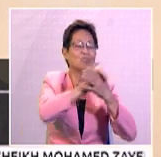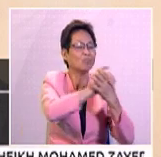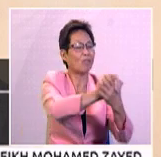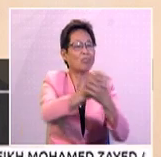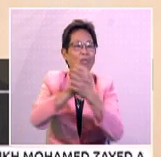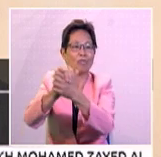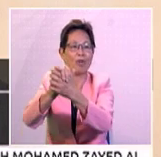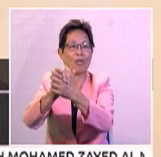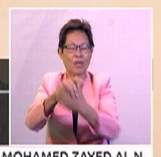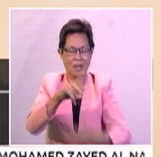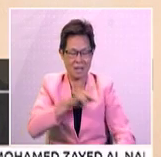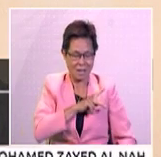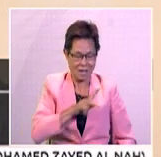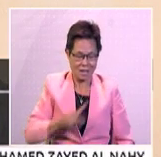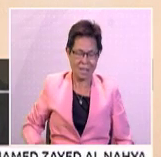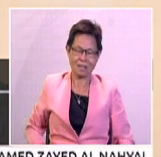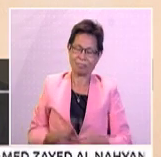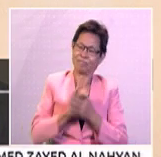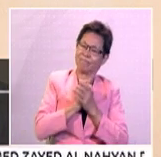Majesty